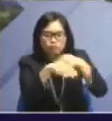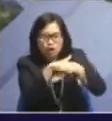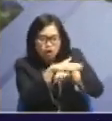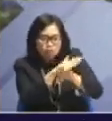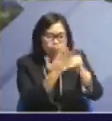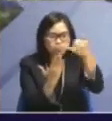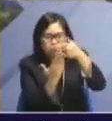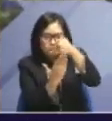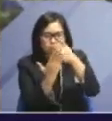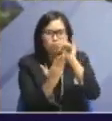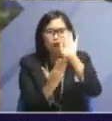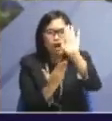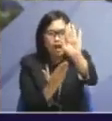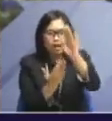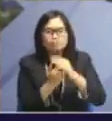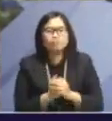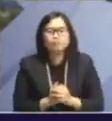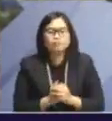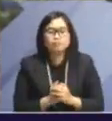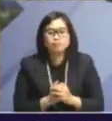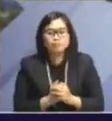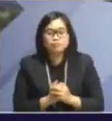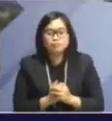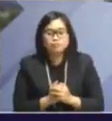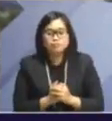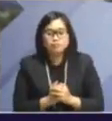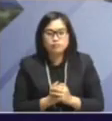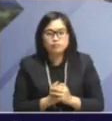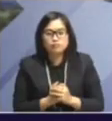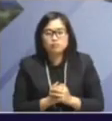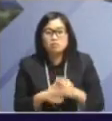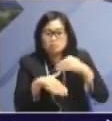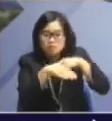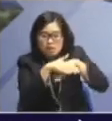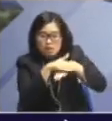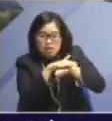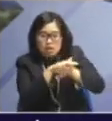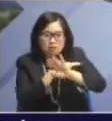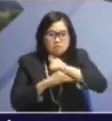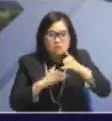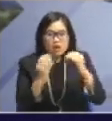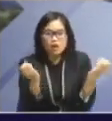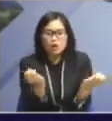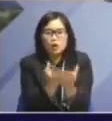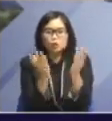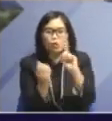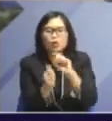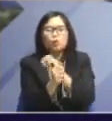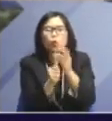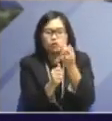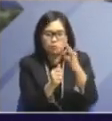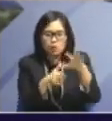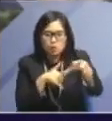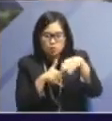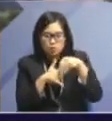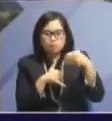แดนจากเหตุการณ์ความไม่สงบของประเทศเพื่อนบ้านเนี่ยรวมทั้งการลักลอบเข้ามาที่อาจส่งผลกระทบต่อประเทศไทยในช่วงของการแพร่ระบาด